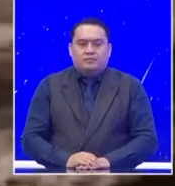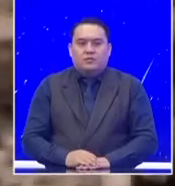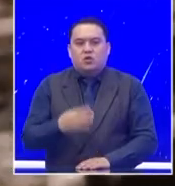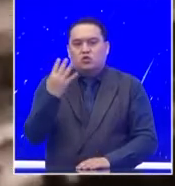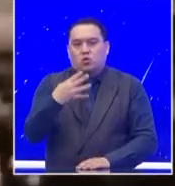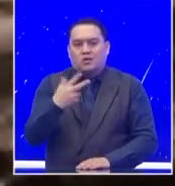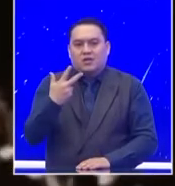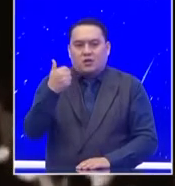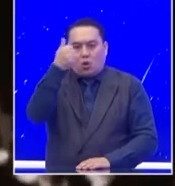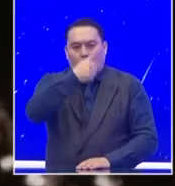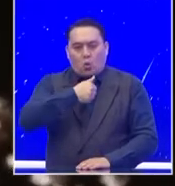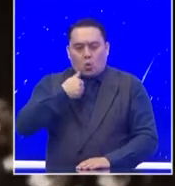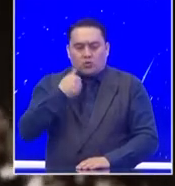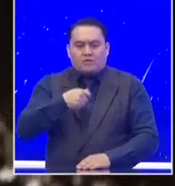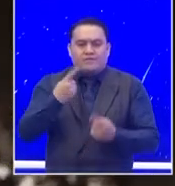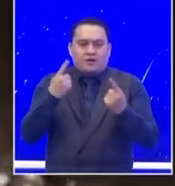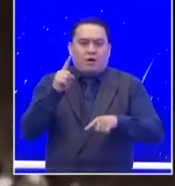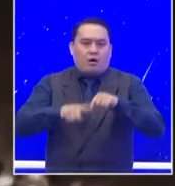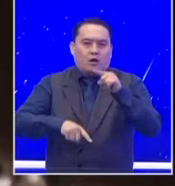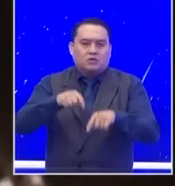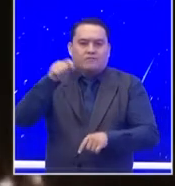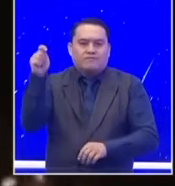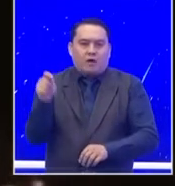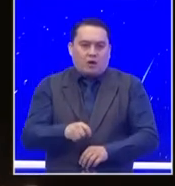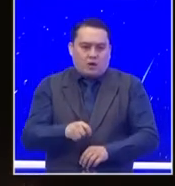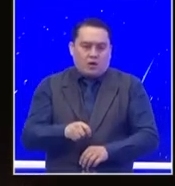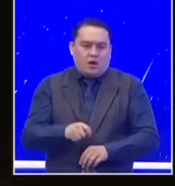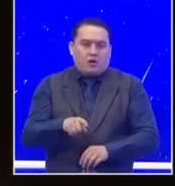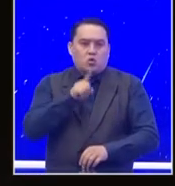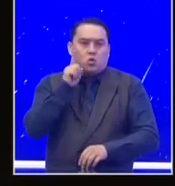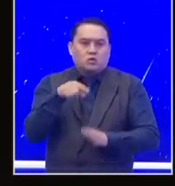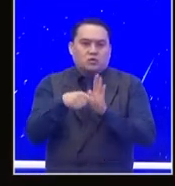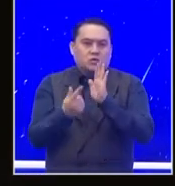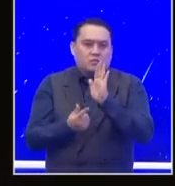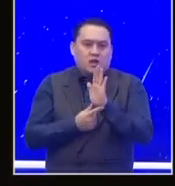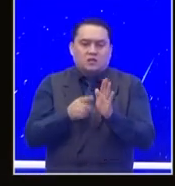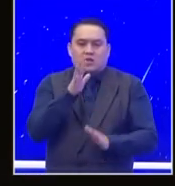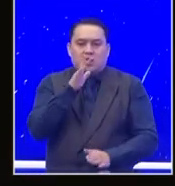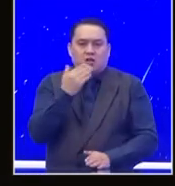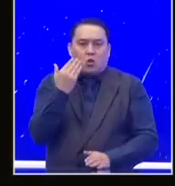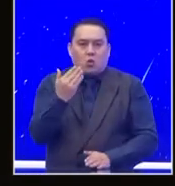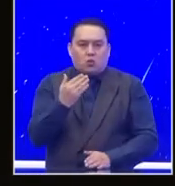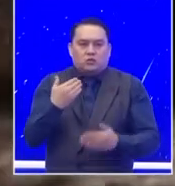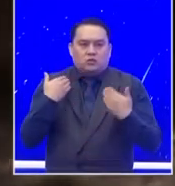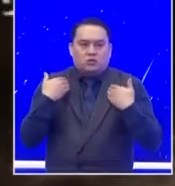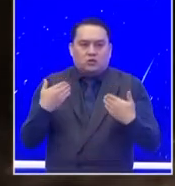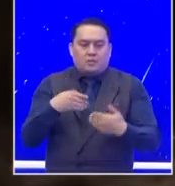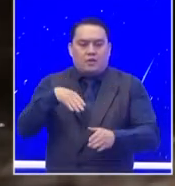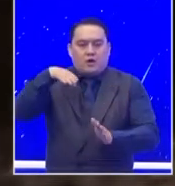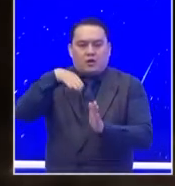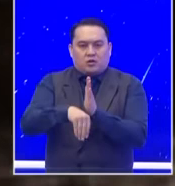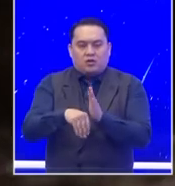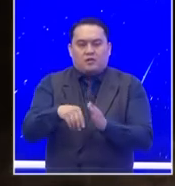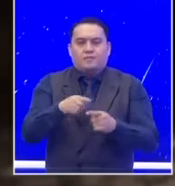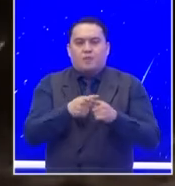1943 год. Самый разгар Великой Отечественной войны. Еще совсем юный 17-летний Гаец Игембердиев добровольно отправился на 3-й